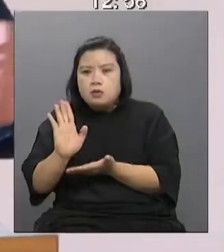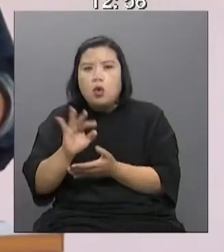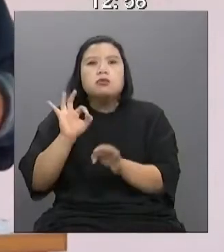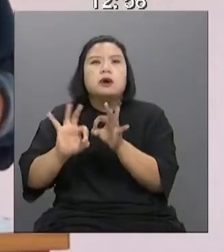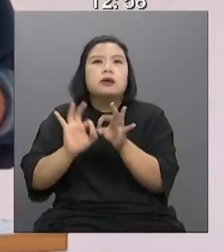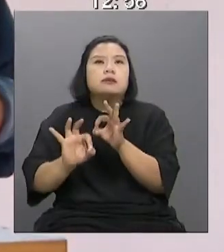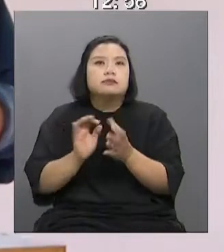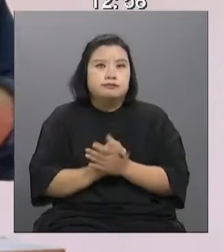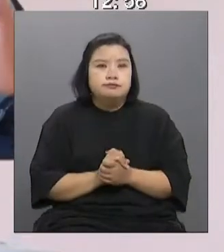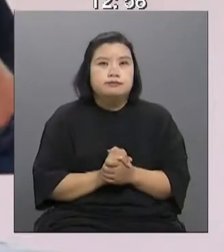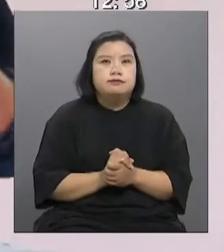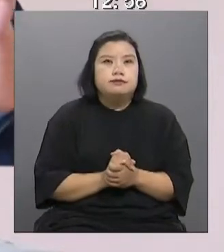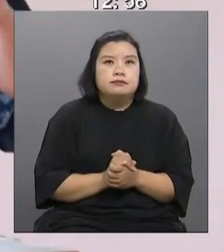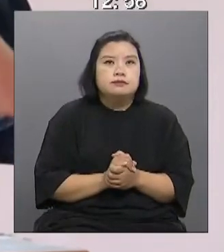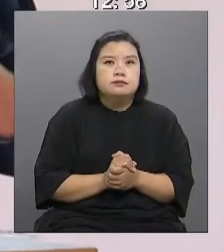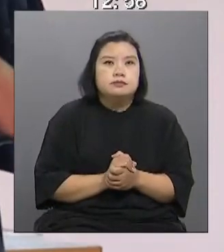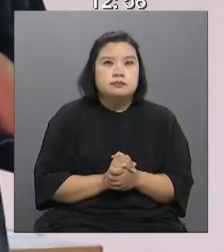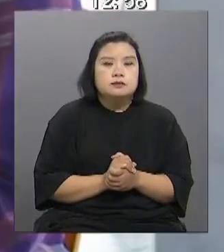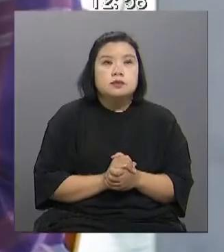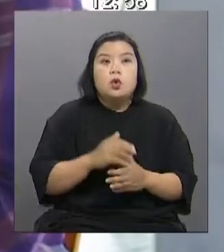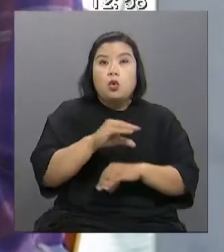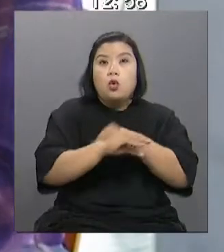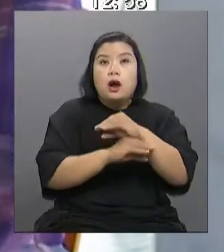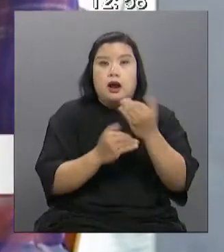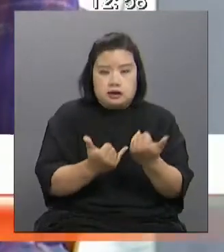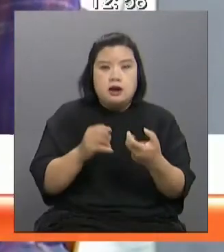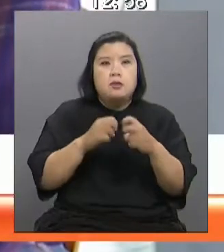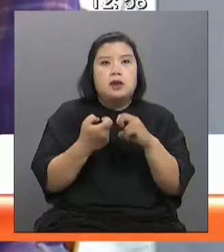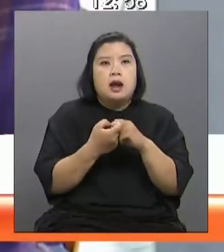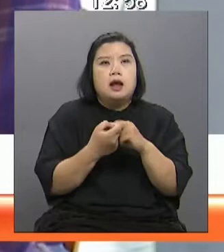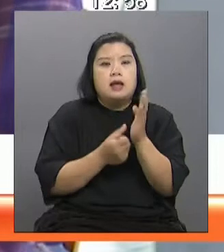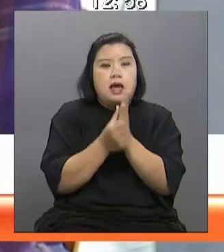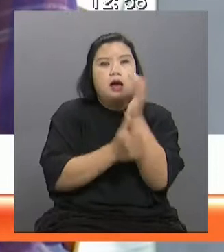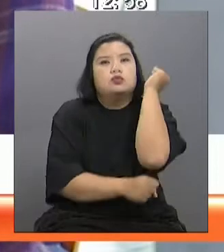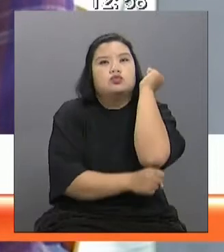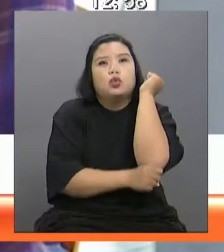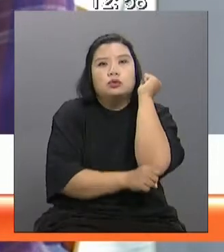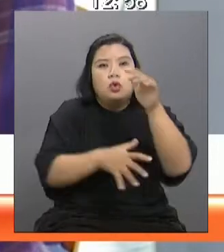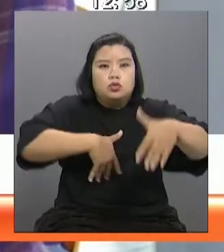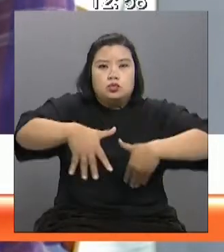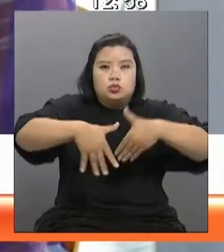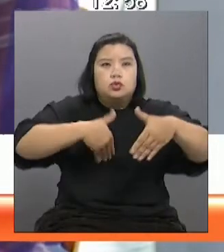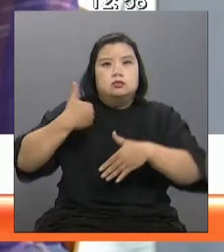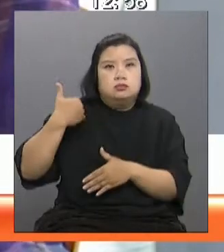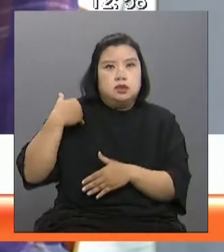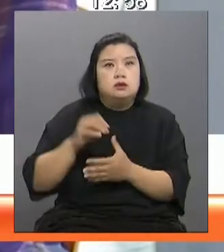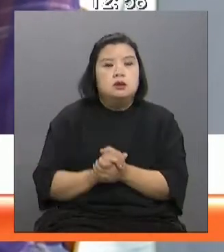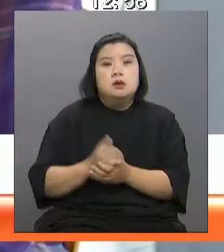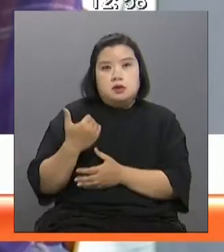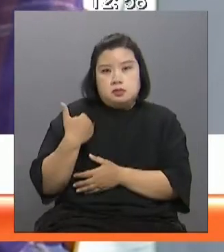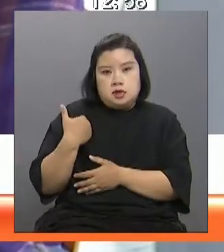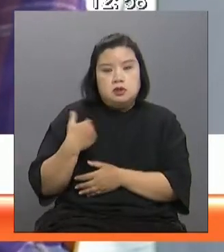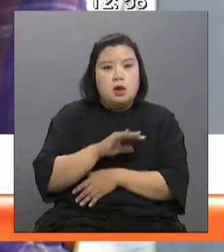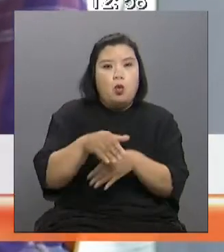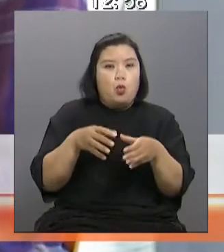งการนี้นะคะจะทำขึ้นเพื่อแก้ปัญหาความยากจนของชาวบ้านในแต่ละพื้นที่ซึ่งมีทั้งหมดอยู่5พื้นที่ด้วยกันนะค